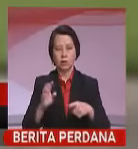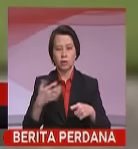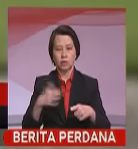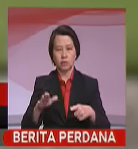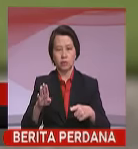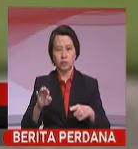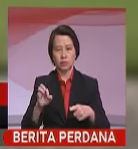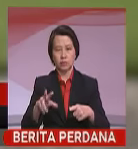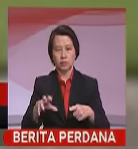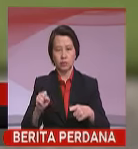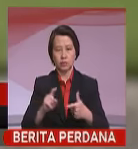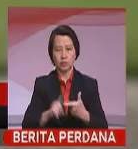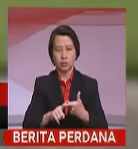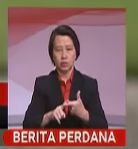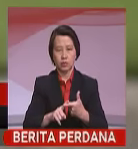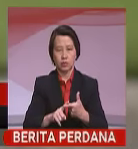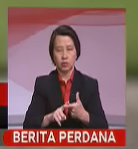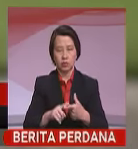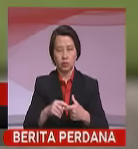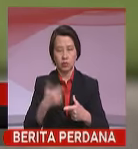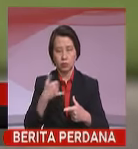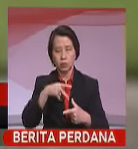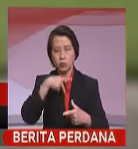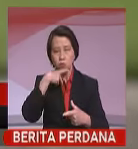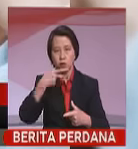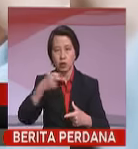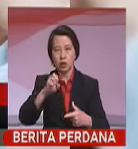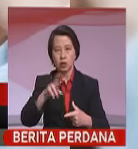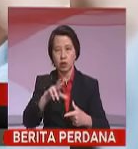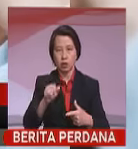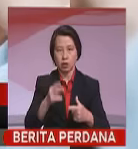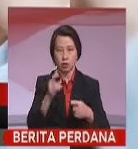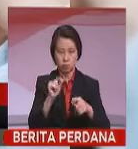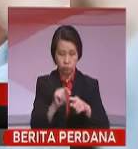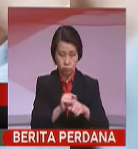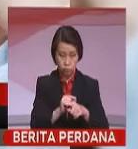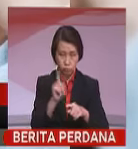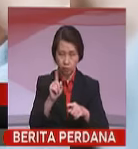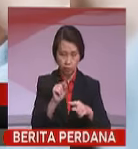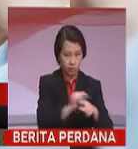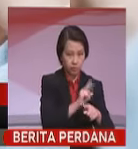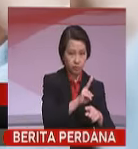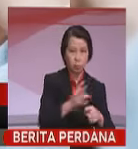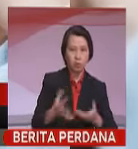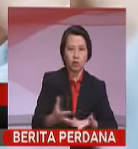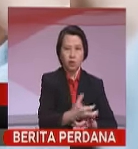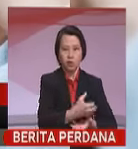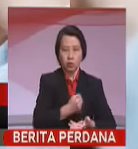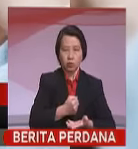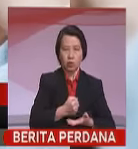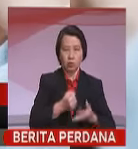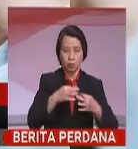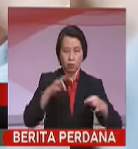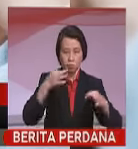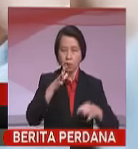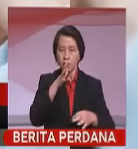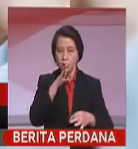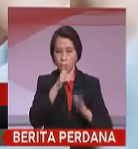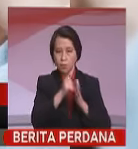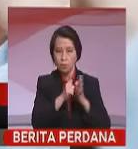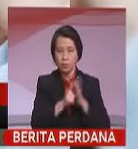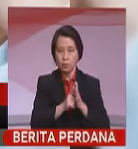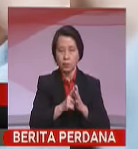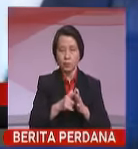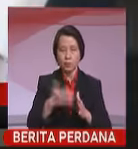Kate, Meghan Markle, isteri kepada Putra Harry. Kedua-dua cincin berkenaan adalah dari koleksi perhiasan ibu mentua mereka,